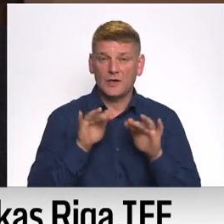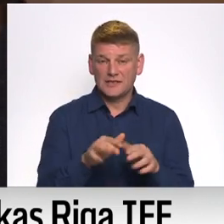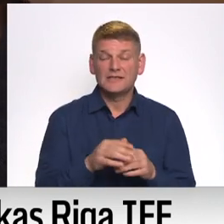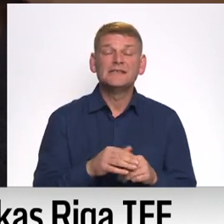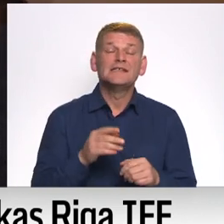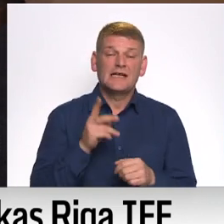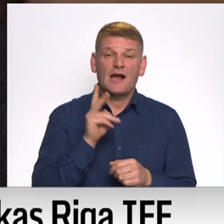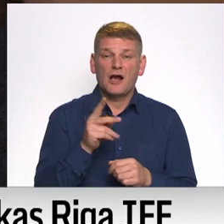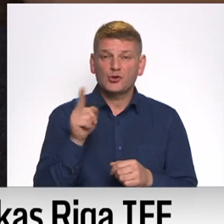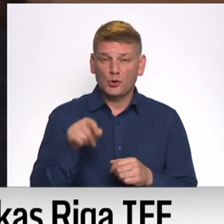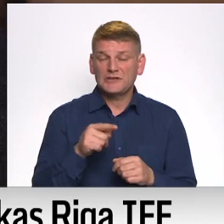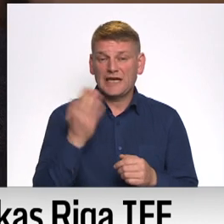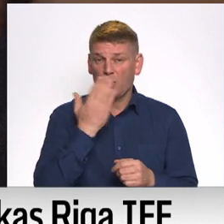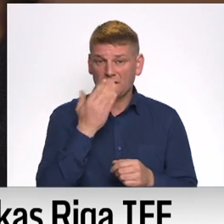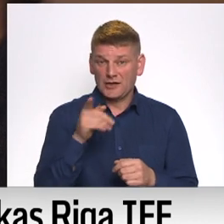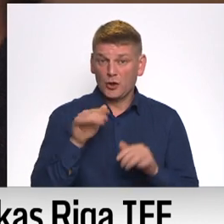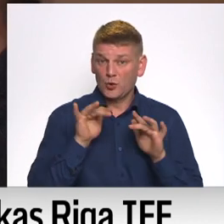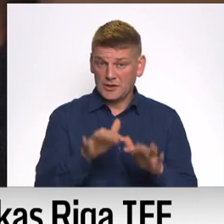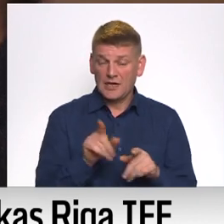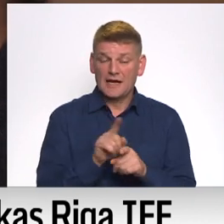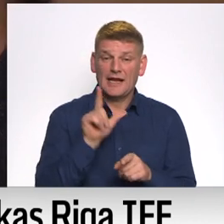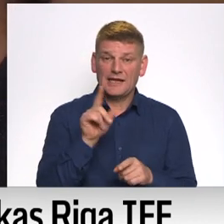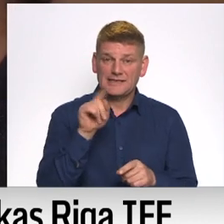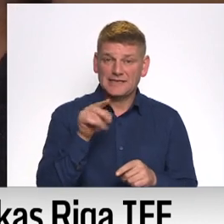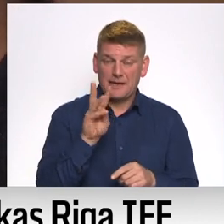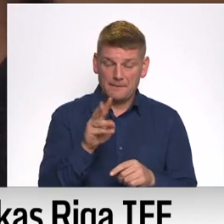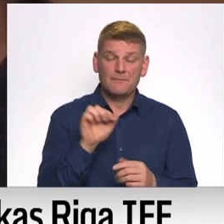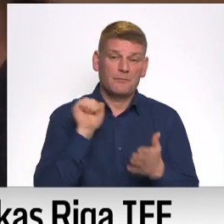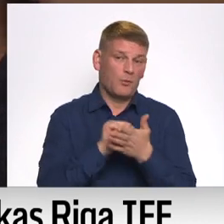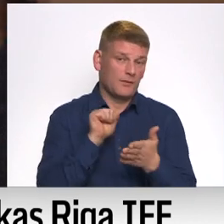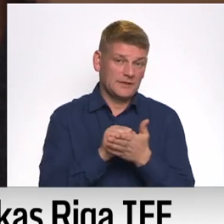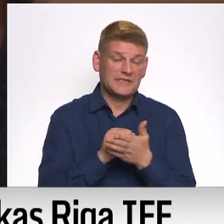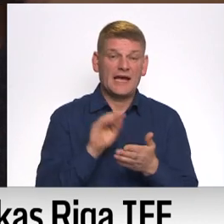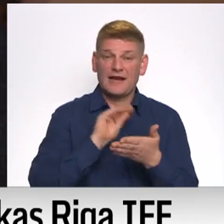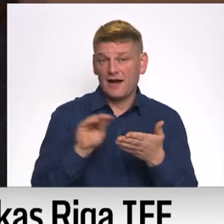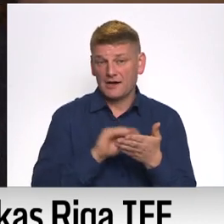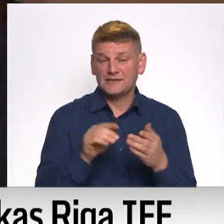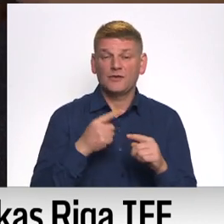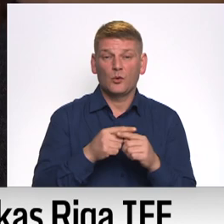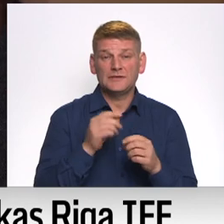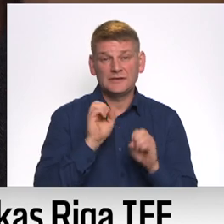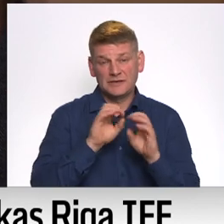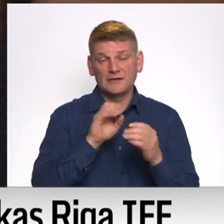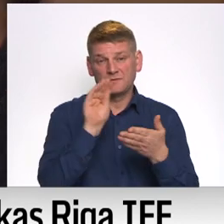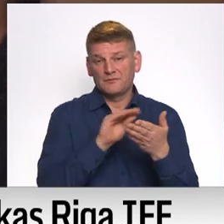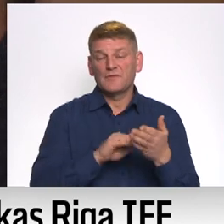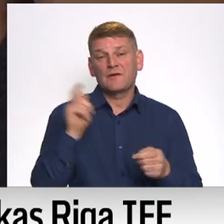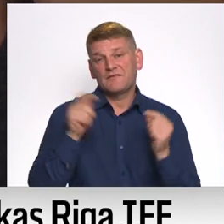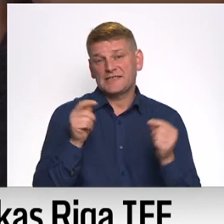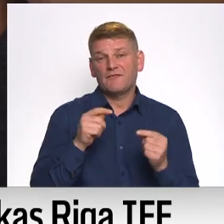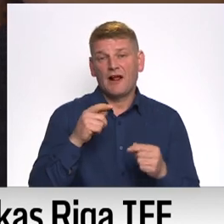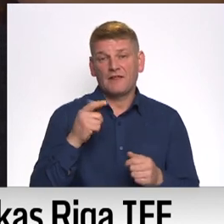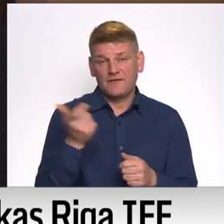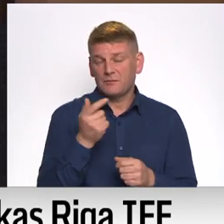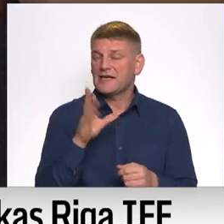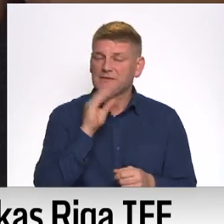kinoteātrī Kāsuns. Tāpat arī portālā LSM regulāri tiek publicēti raksti un recenzijas par festivāla filmām, tātad iespējas daudz